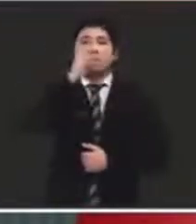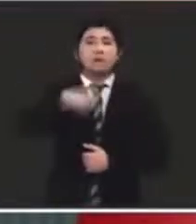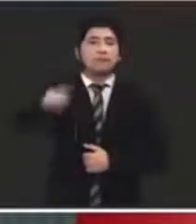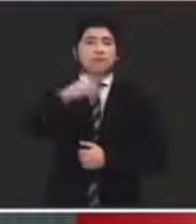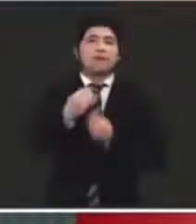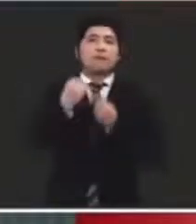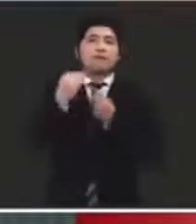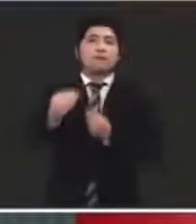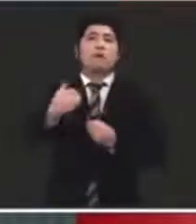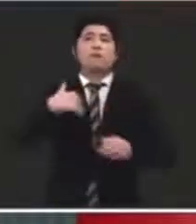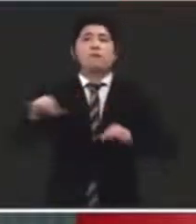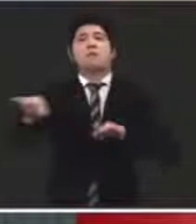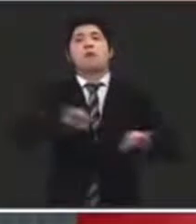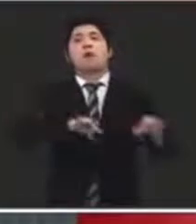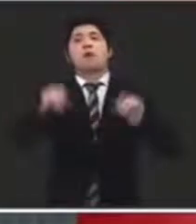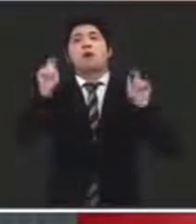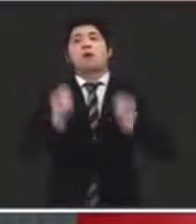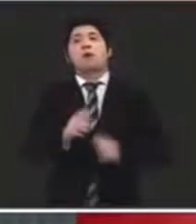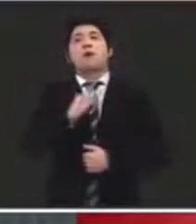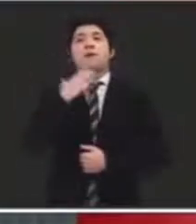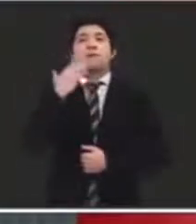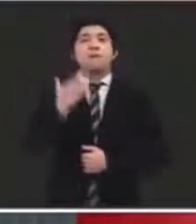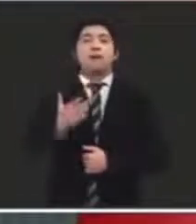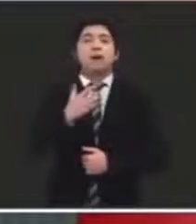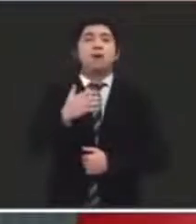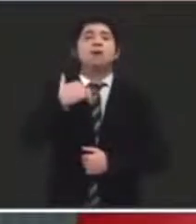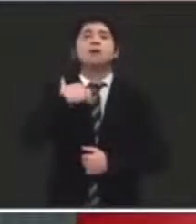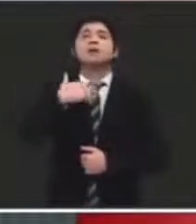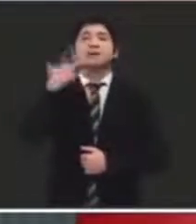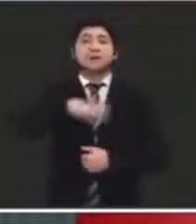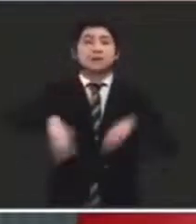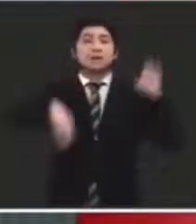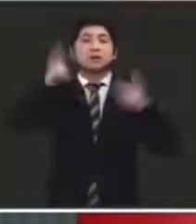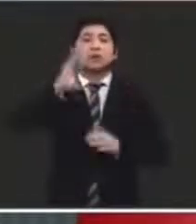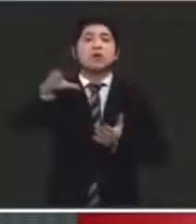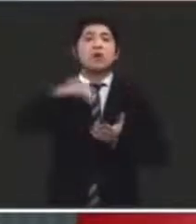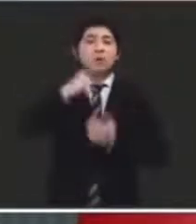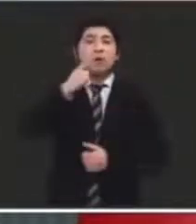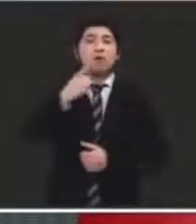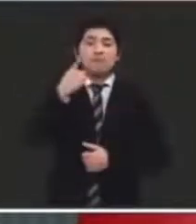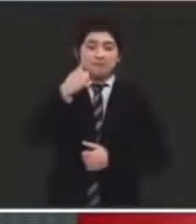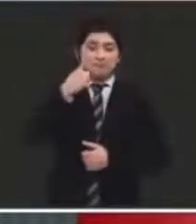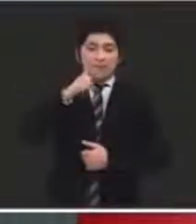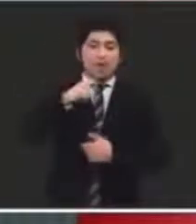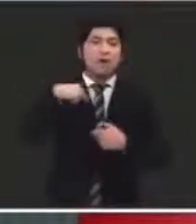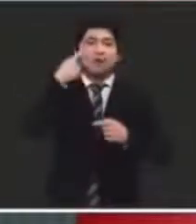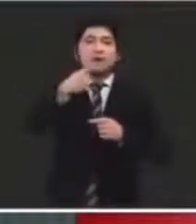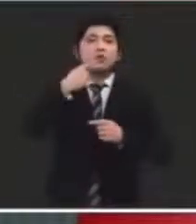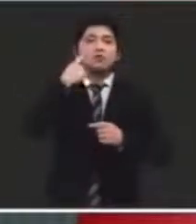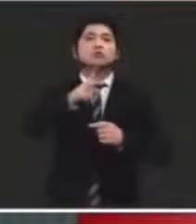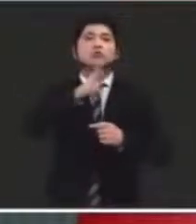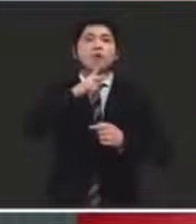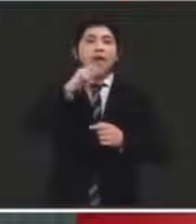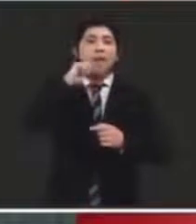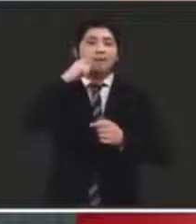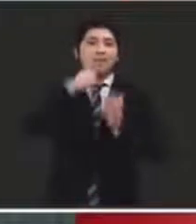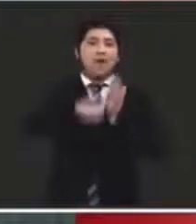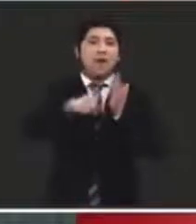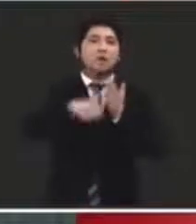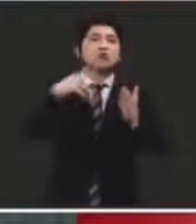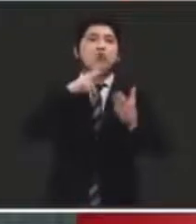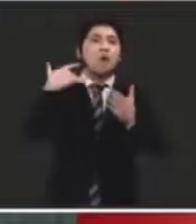etmeyi planlıyoruz talep toplama süreci Önümüzdeki ay sonuna kadar devam edecek projenin